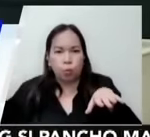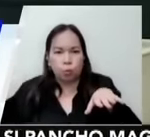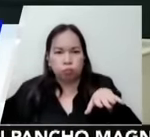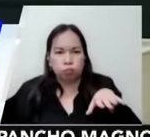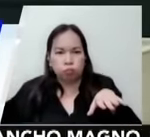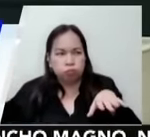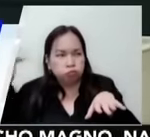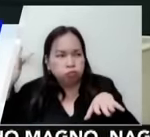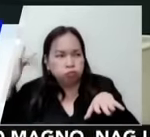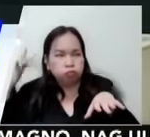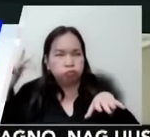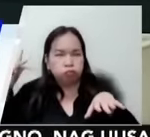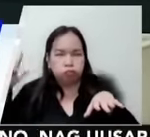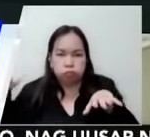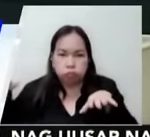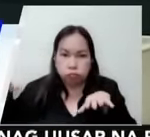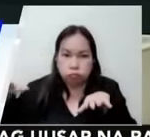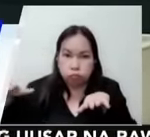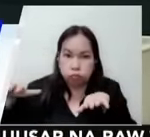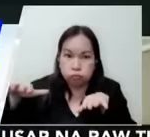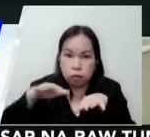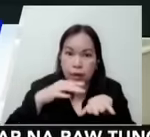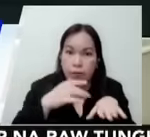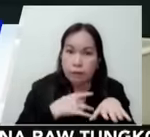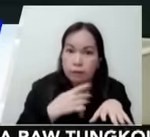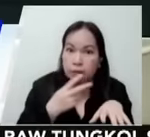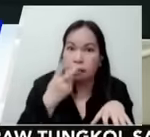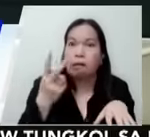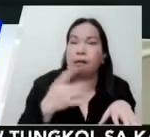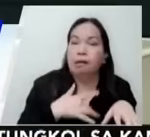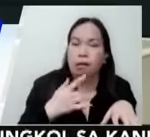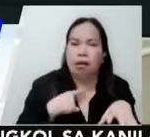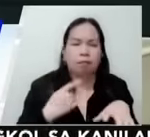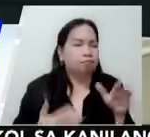yan na-observe mo, then you have to